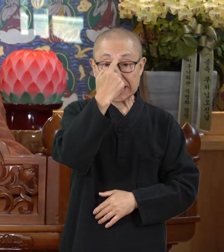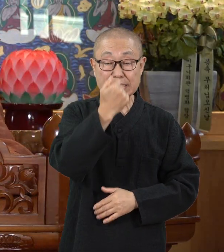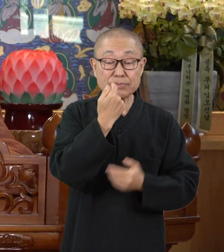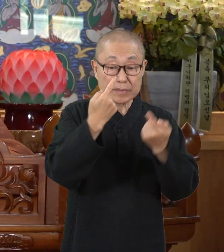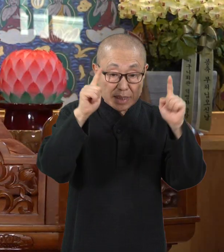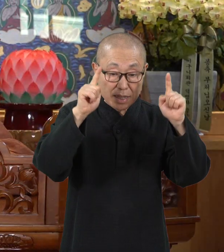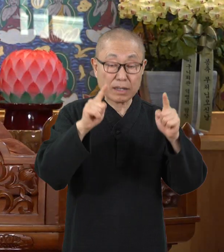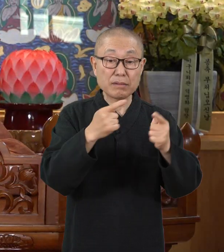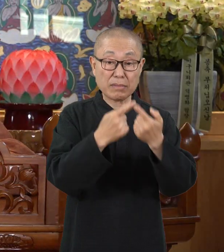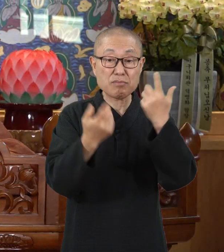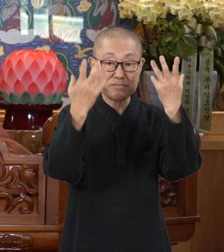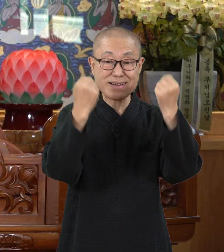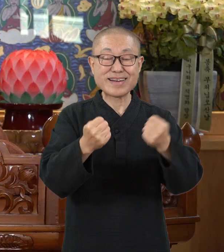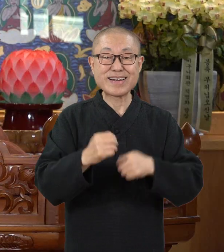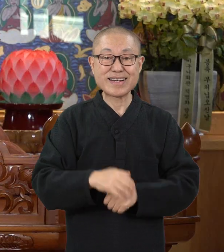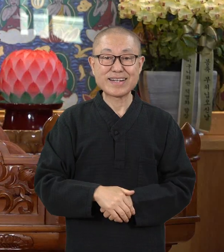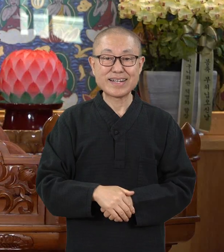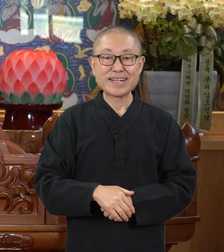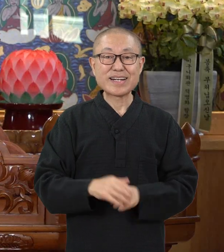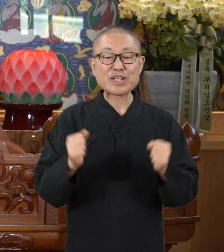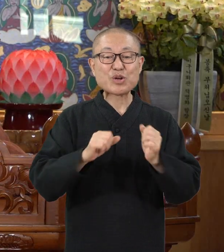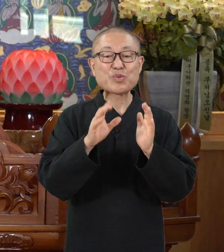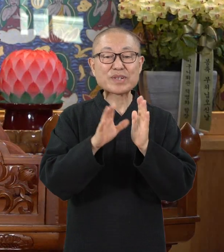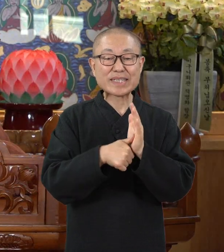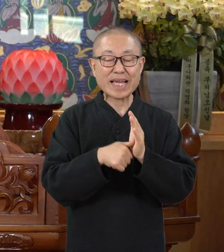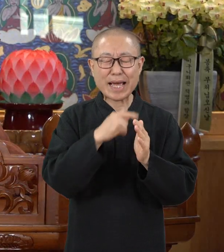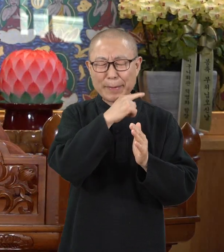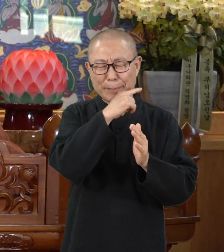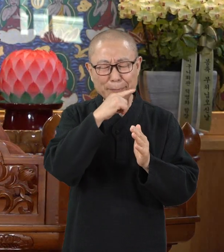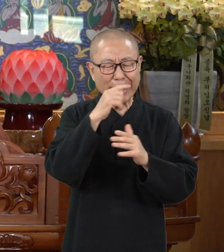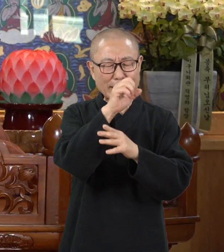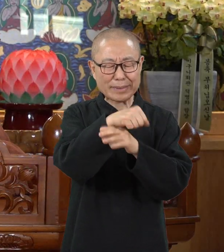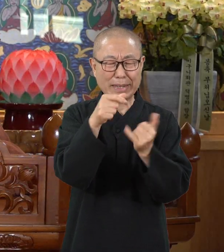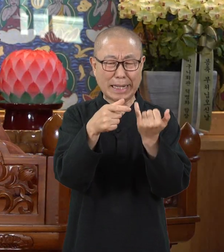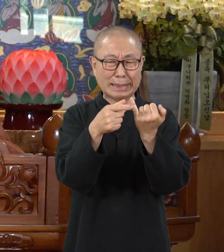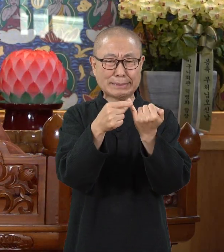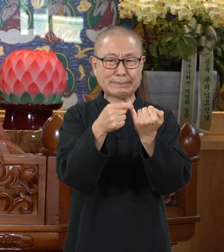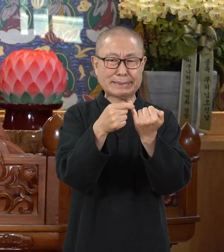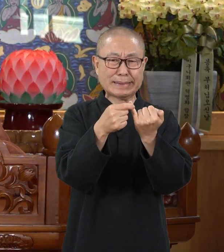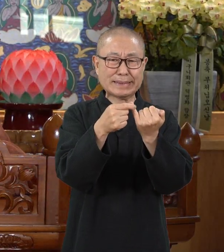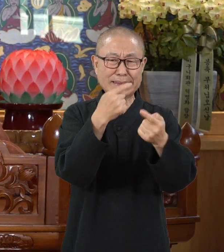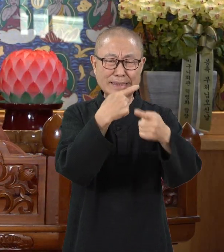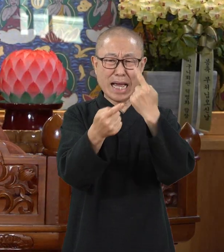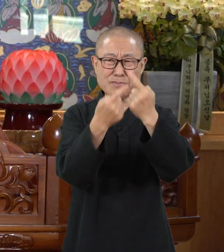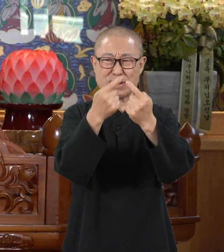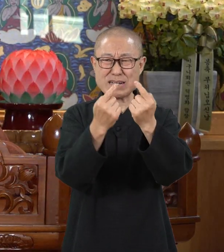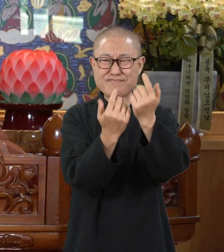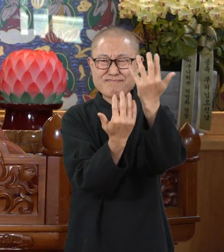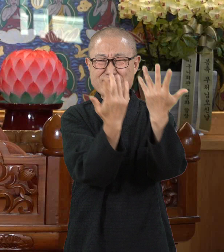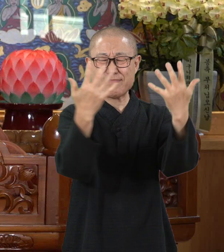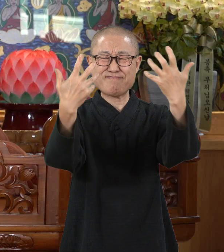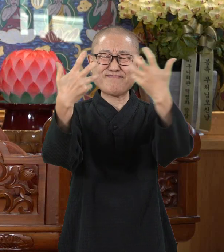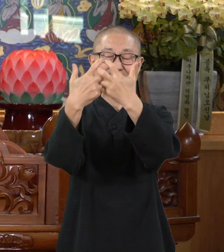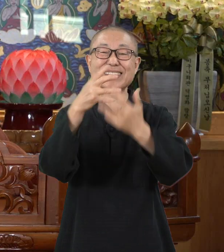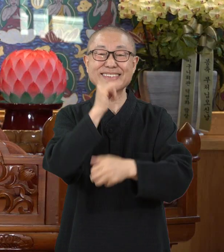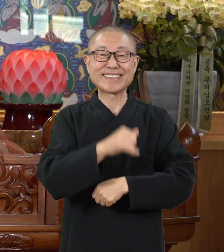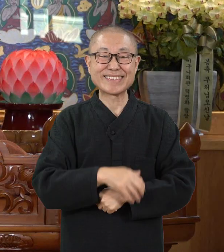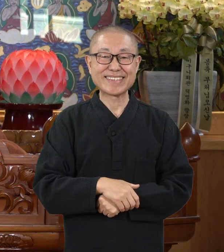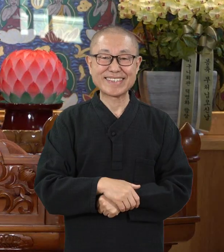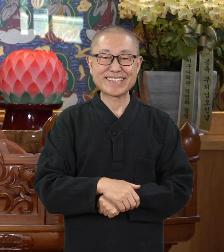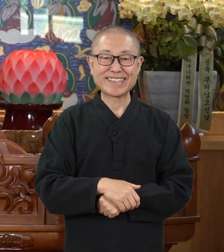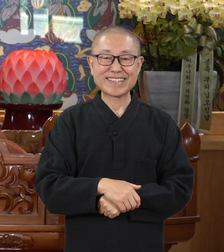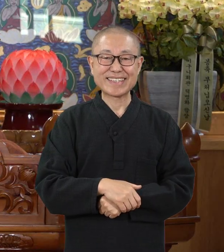더러더러 많아요. 근데 겨울에 산수유는 새빨간 열매를 이렇게 가지고 있습니다. 그래서